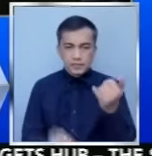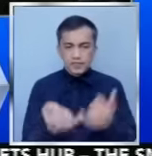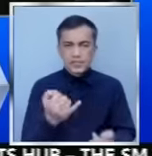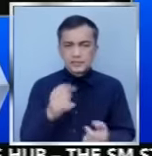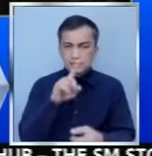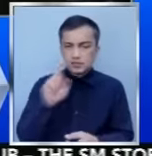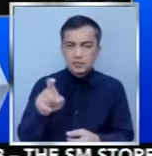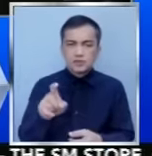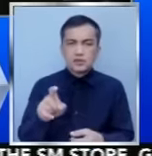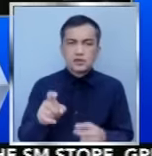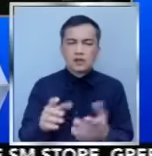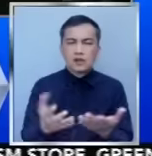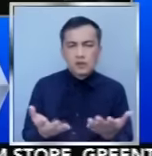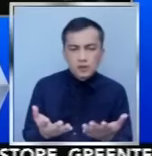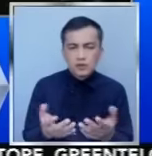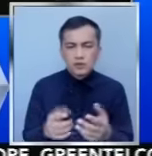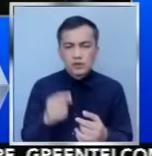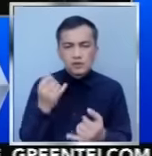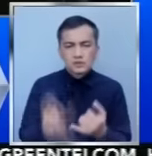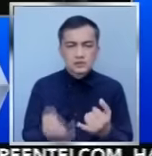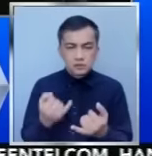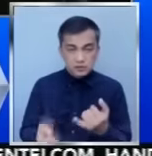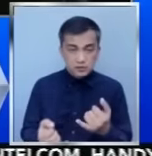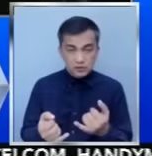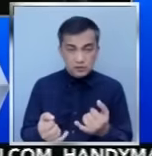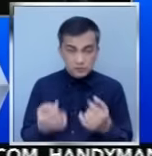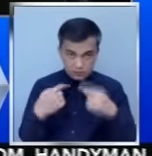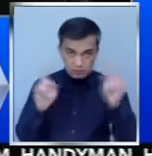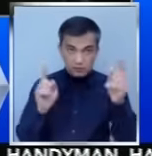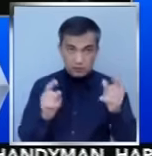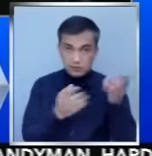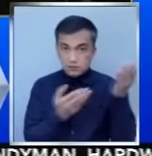natin naging matagumpay ba yung resupply mission